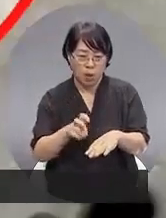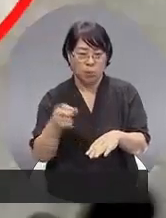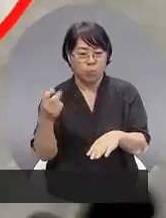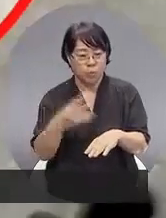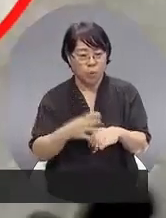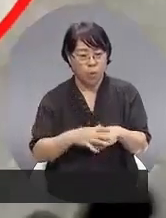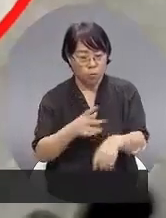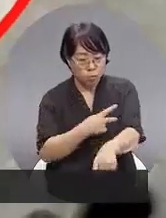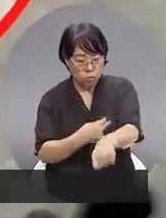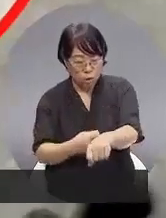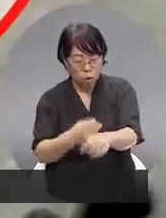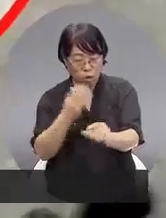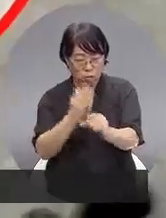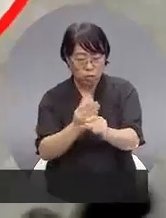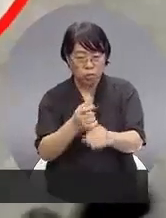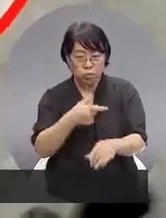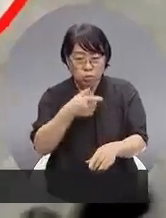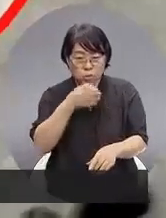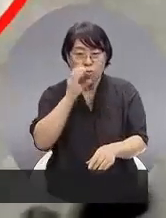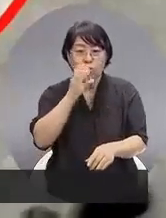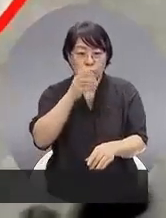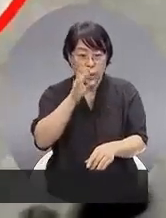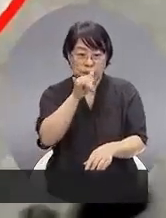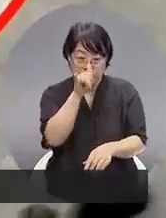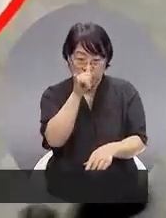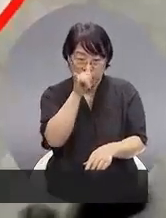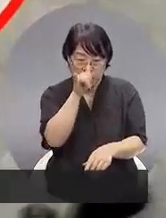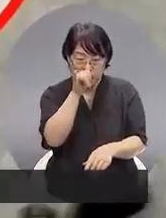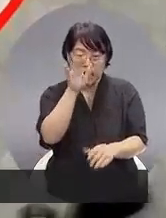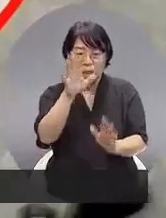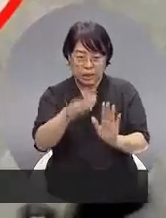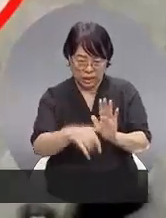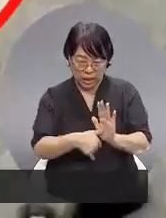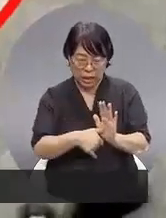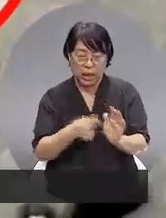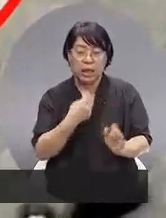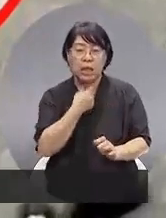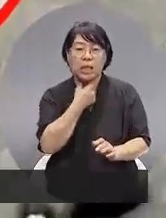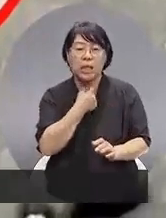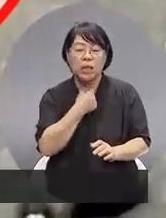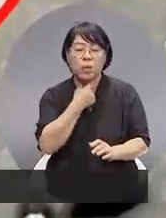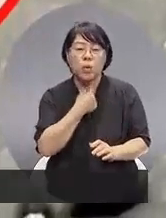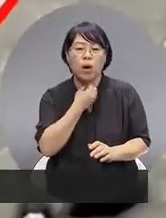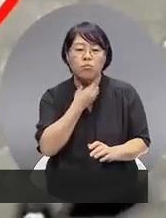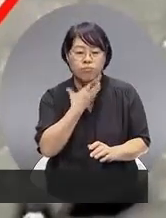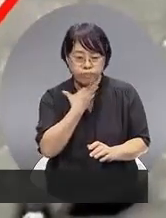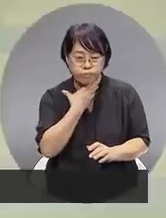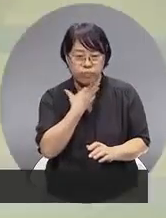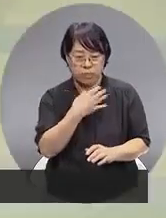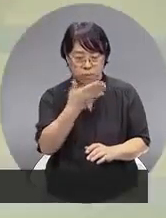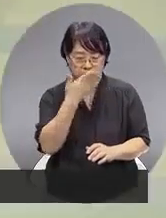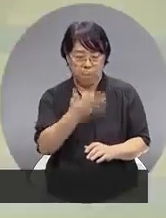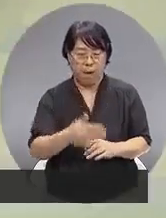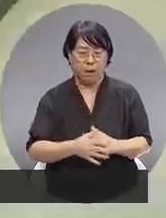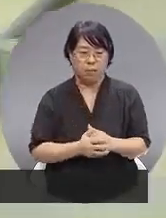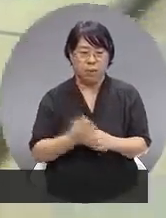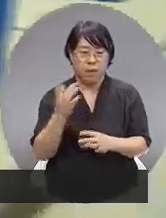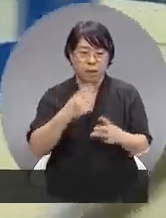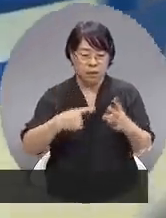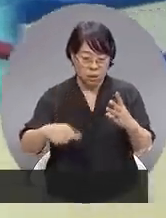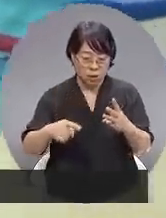또 수영을 하다가 물을 가끔 먹기도 하잖아요. 그랬을 때에는 기도가 붓는다든가.